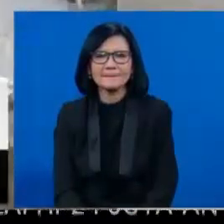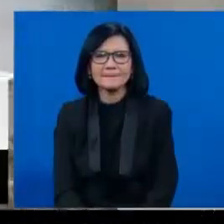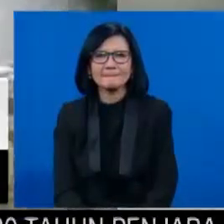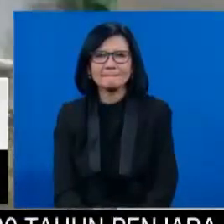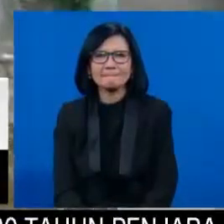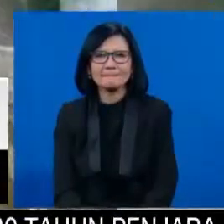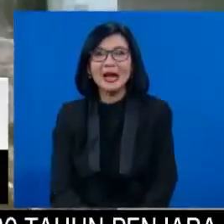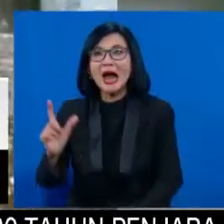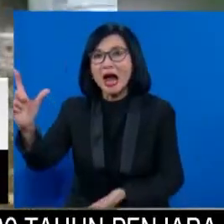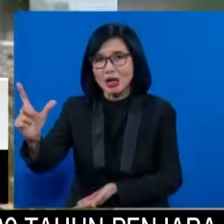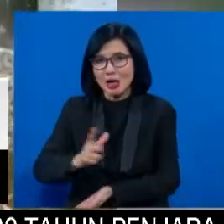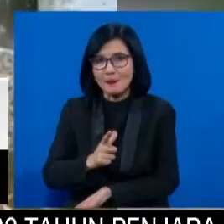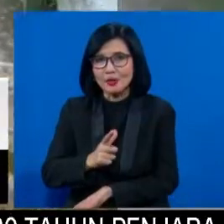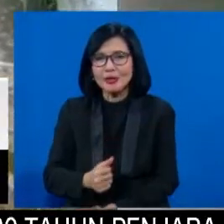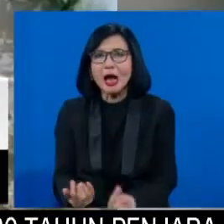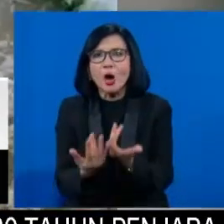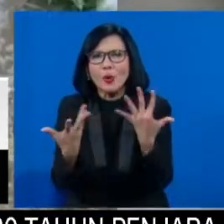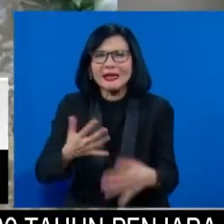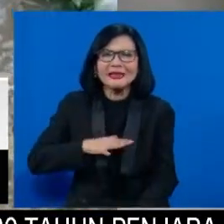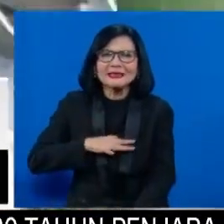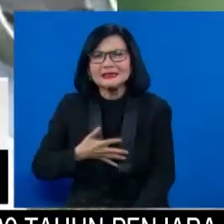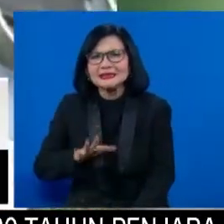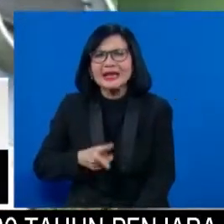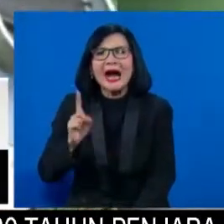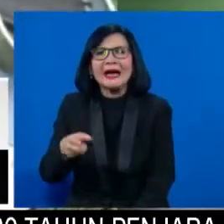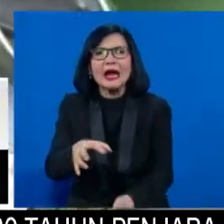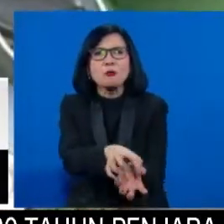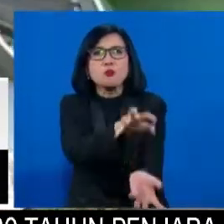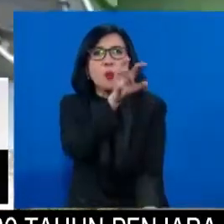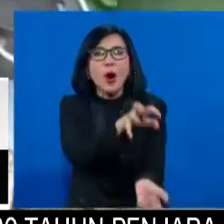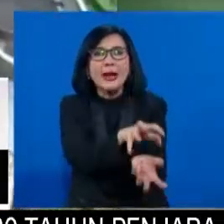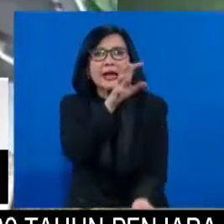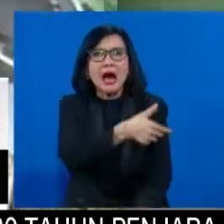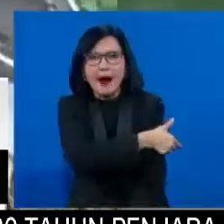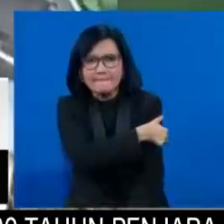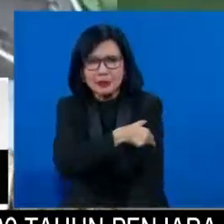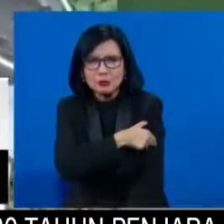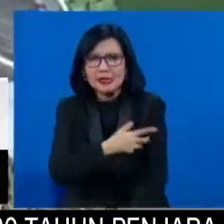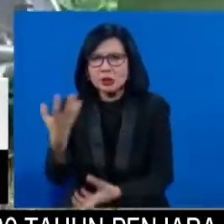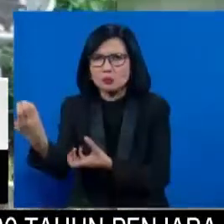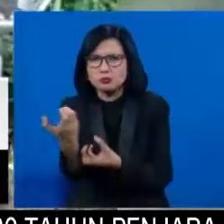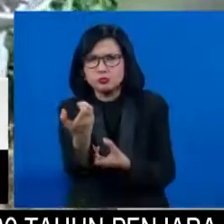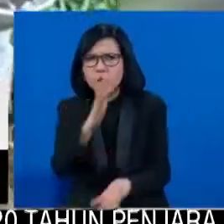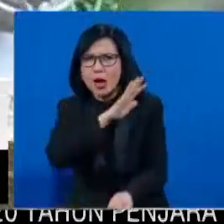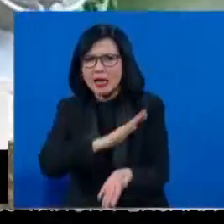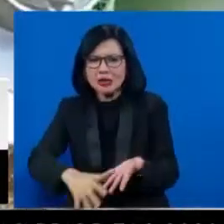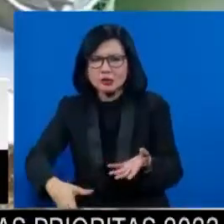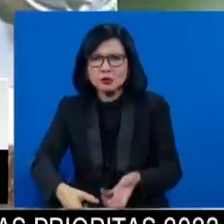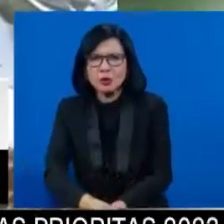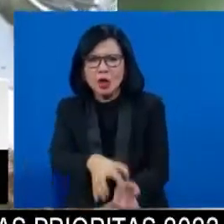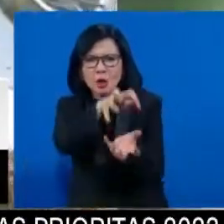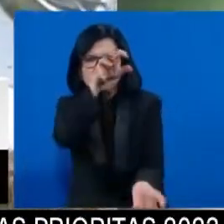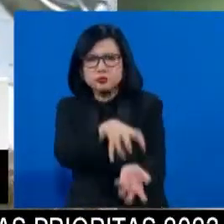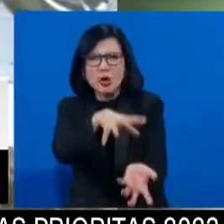Menerima laporan banyaknya warga yang resah karena adanya buaya, petugas penyelamat damkar langsung melakukan evakuasi.